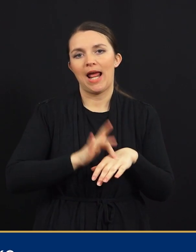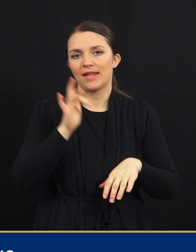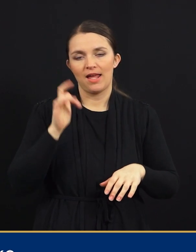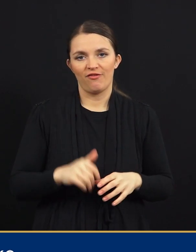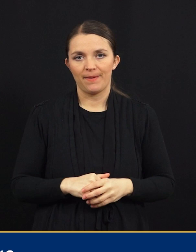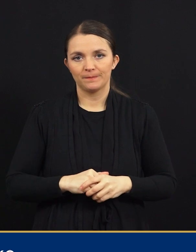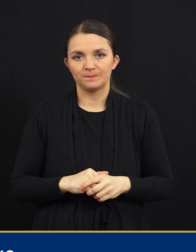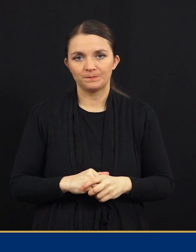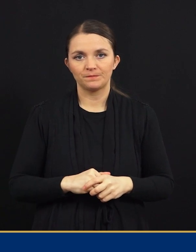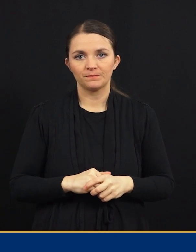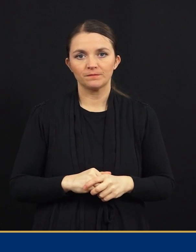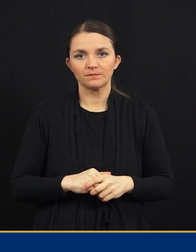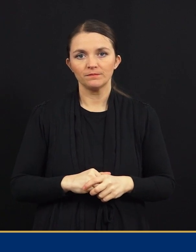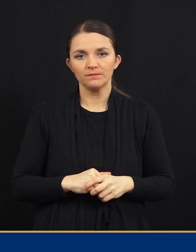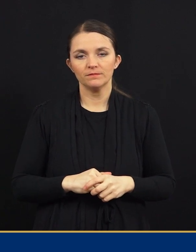ranljive.